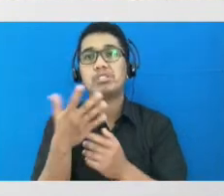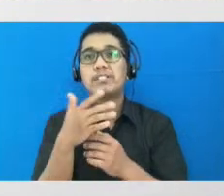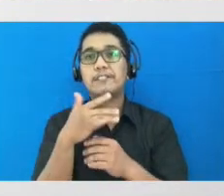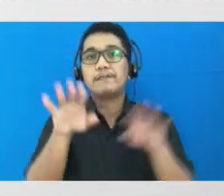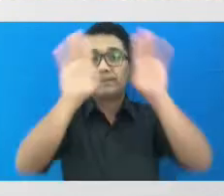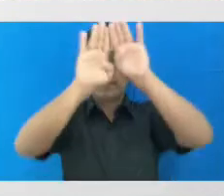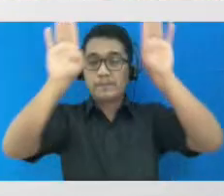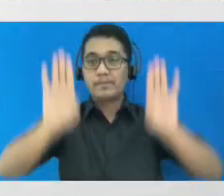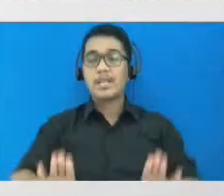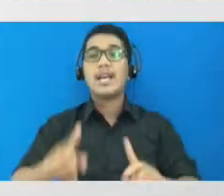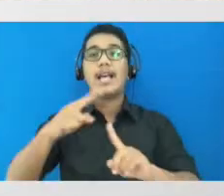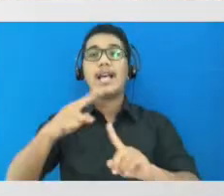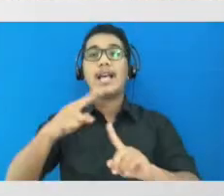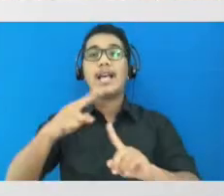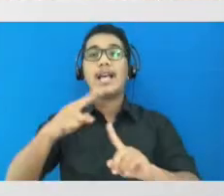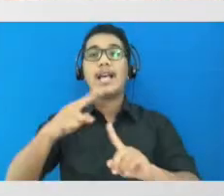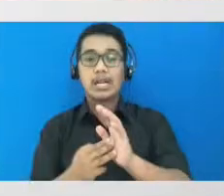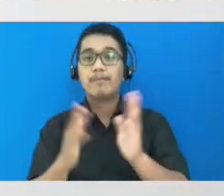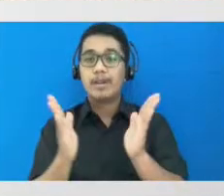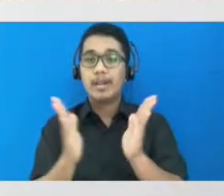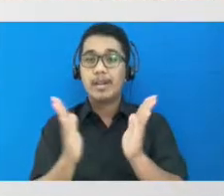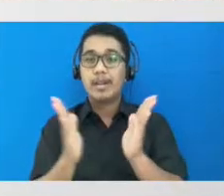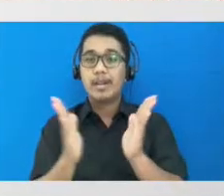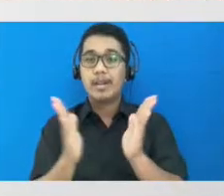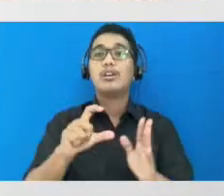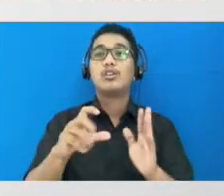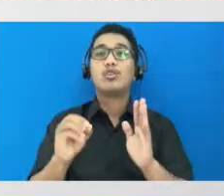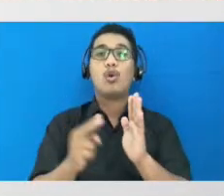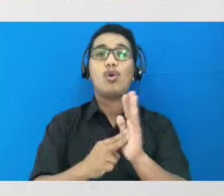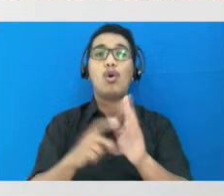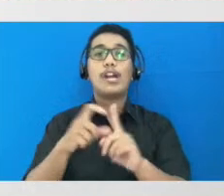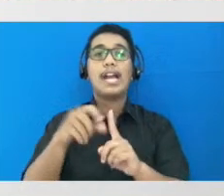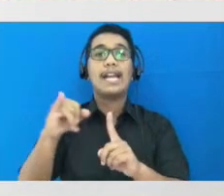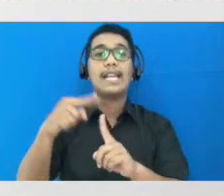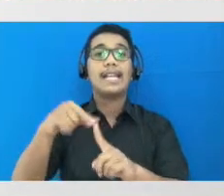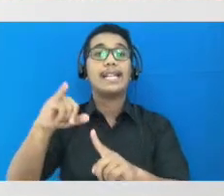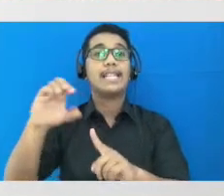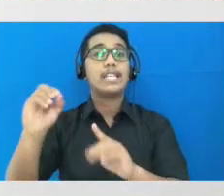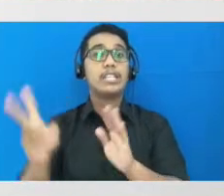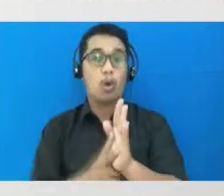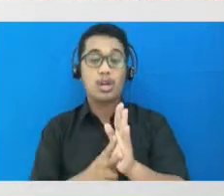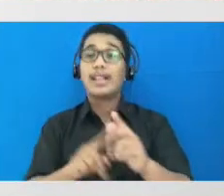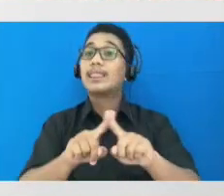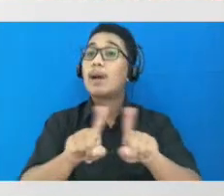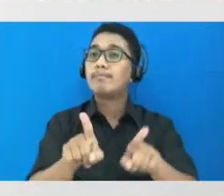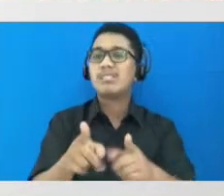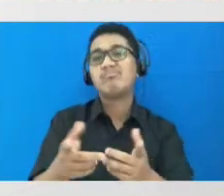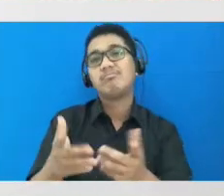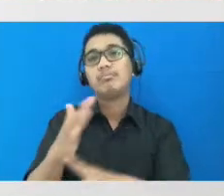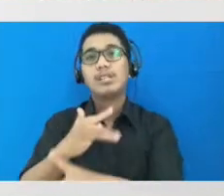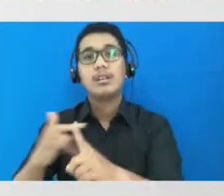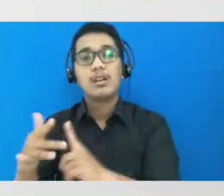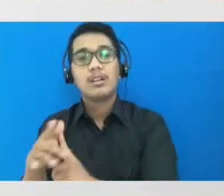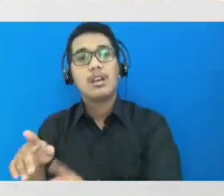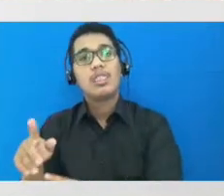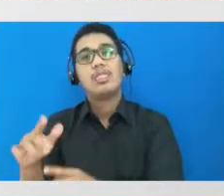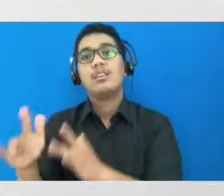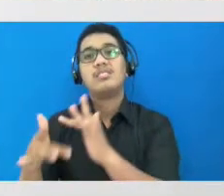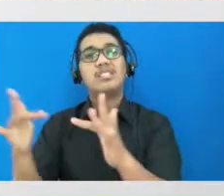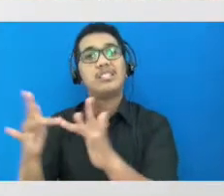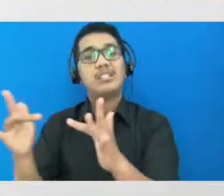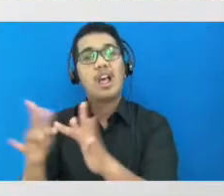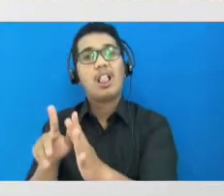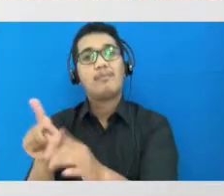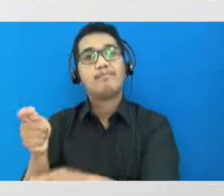policy information. Nah, tetapi sayangnya memang masih banyak masyarakat pengguna platform digital